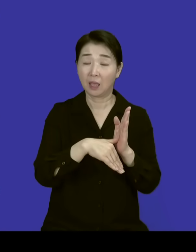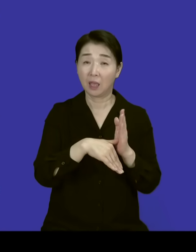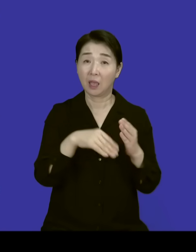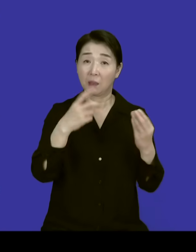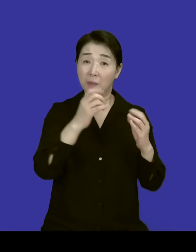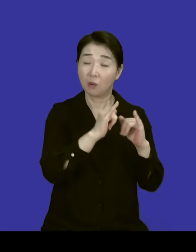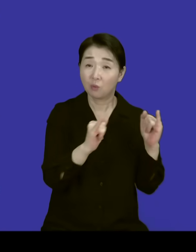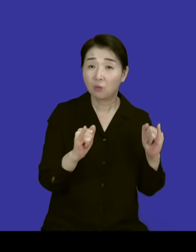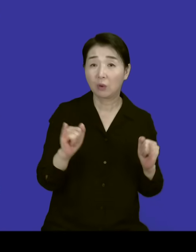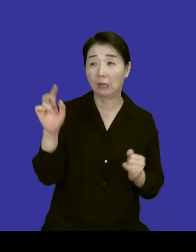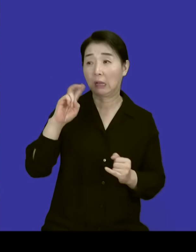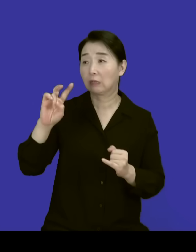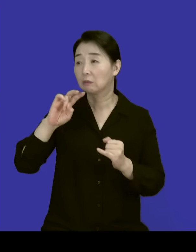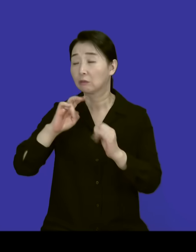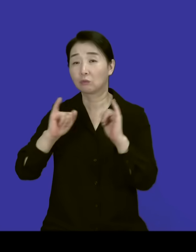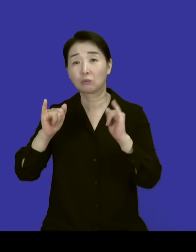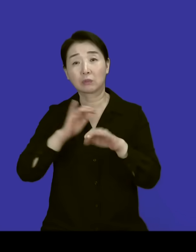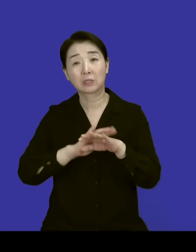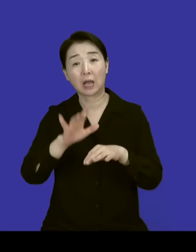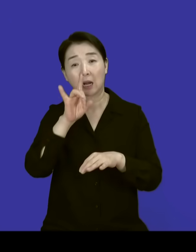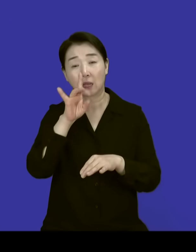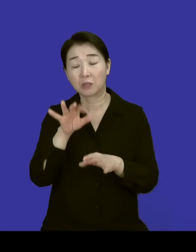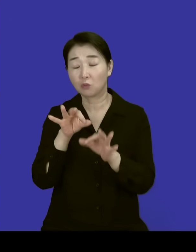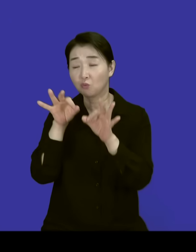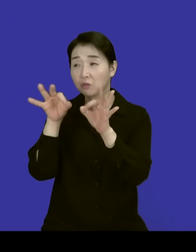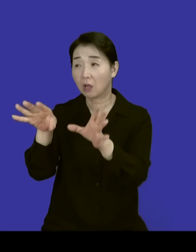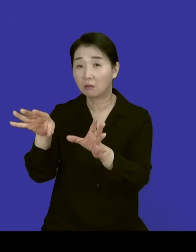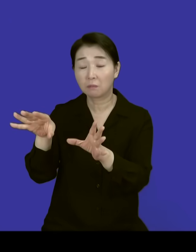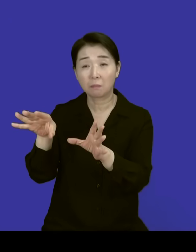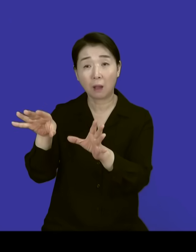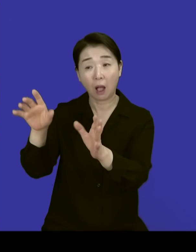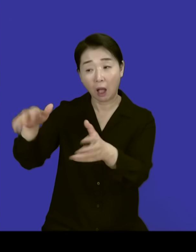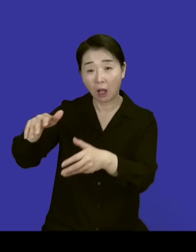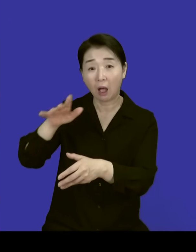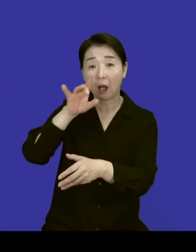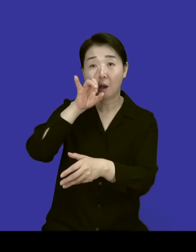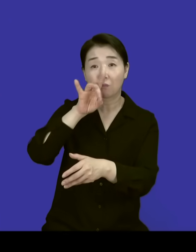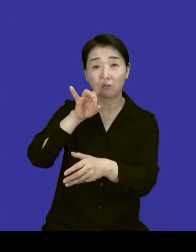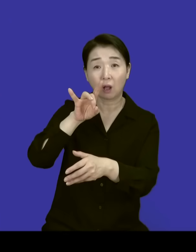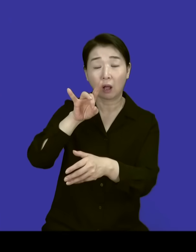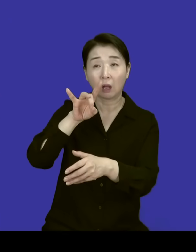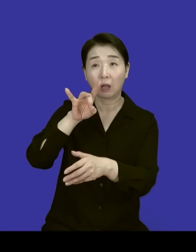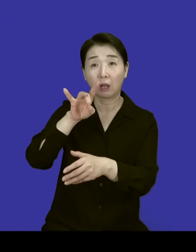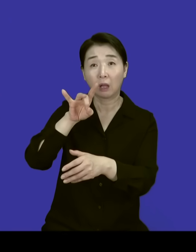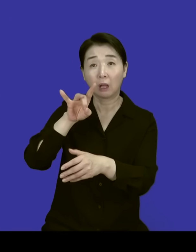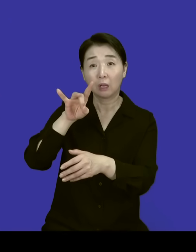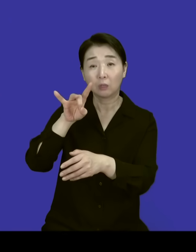하는 친구들도 잘 안 되고 예. 투자금 회수가 다 들어가고 가지고 제가 다 막 해주고 메꿔야 되고.